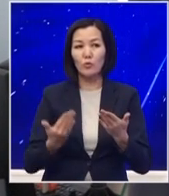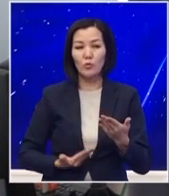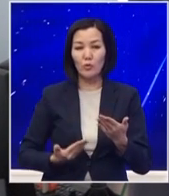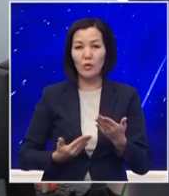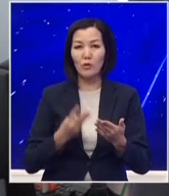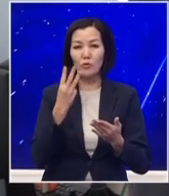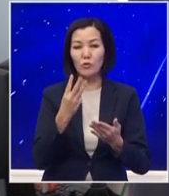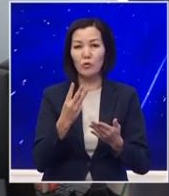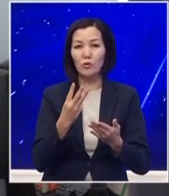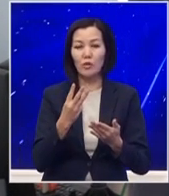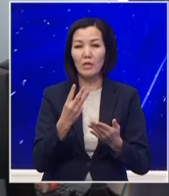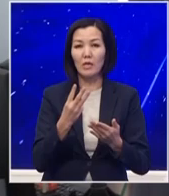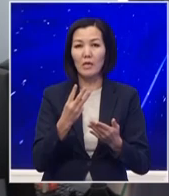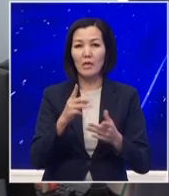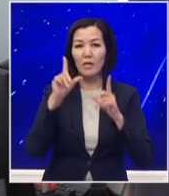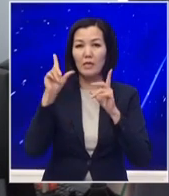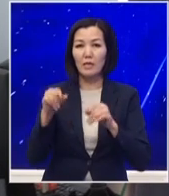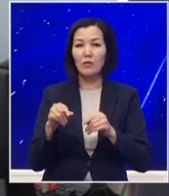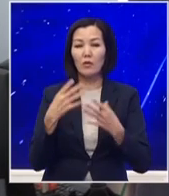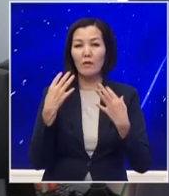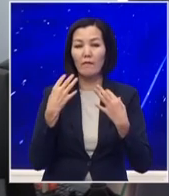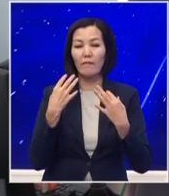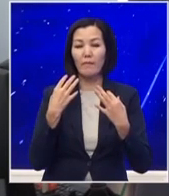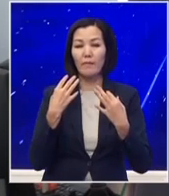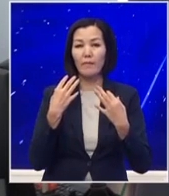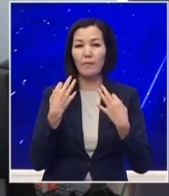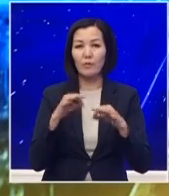ішінде 3-ші елдер арқылы шығуға мүмкіндігі пайдалану керек.